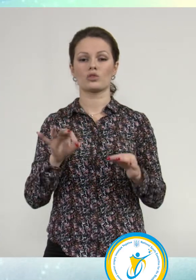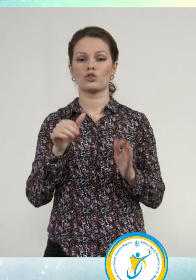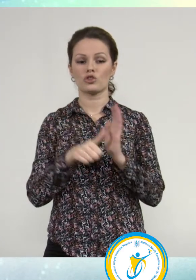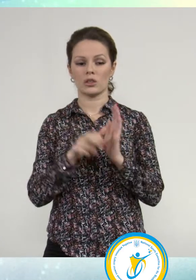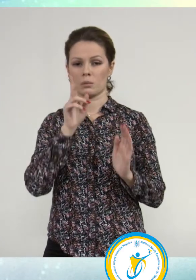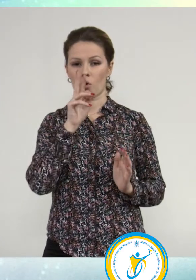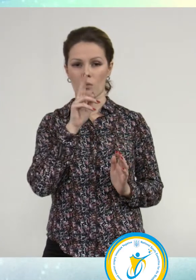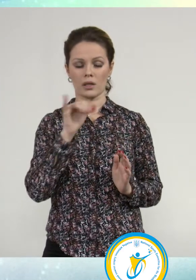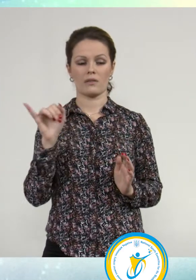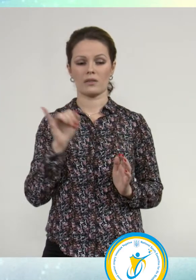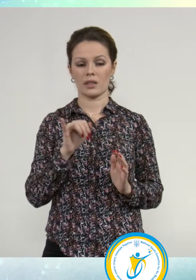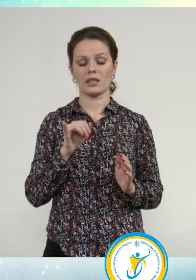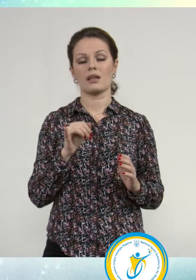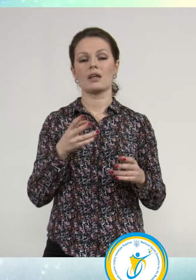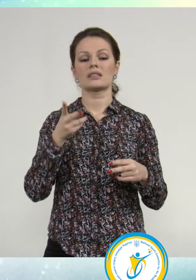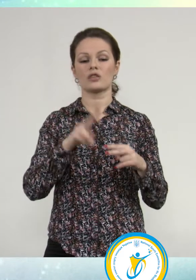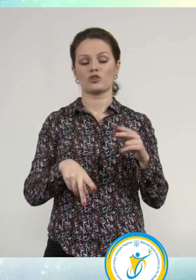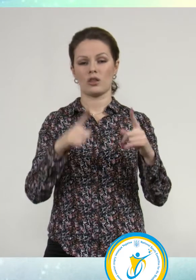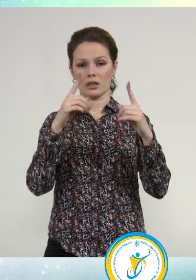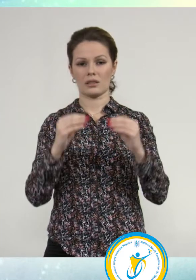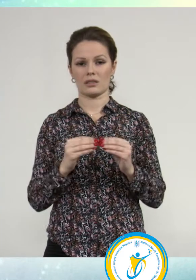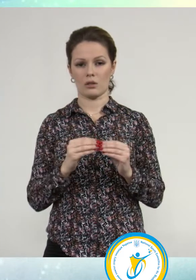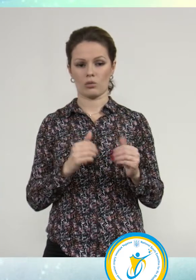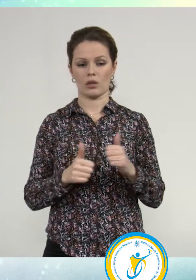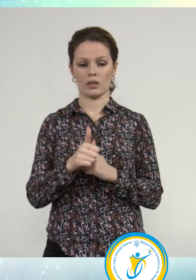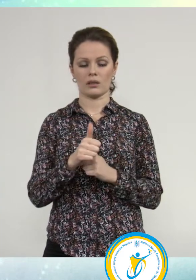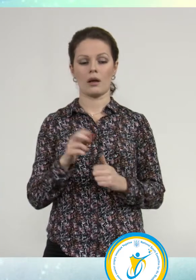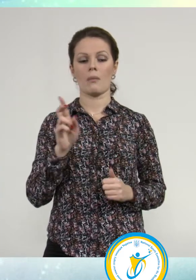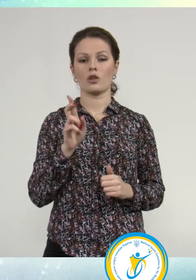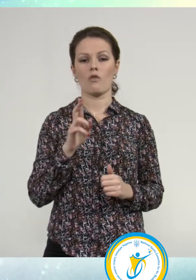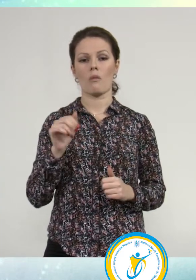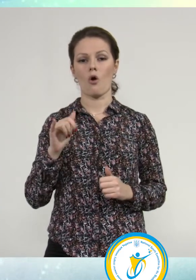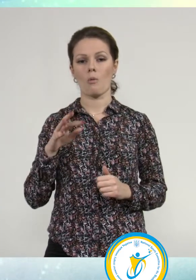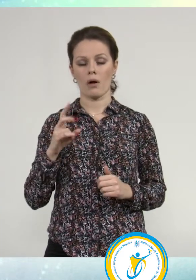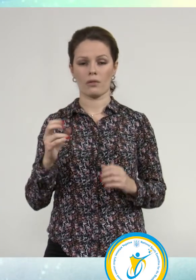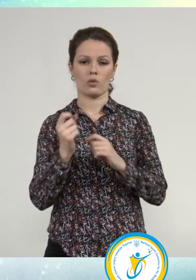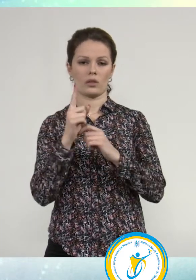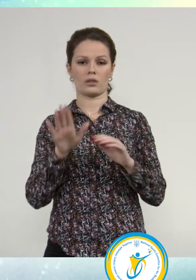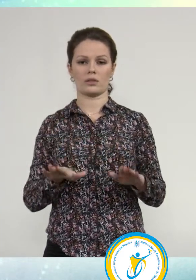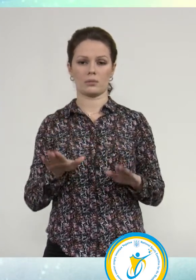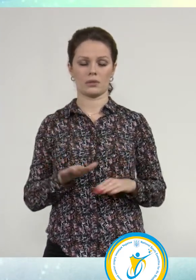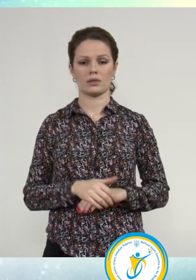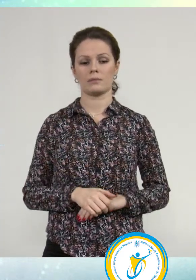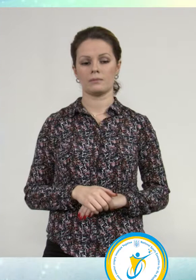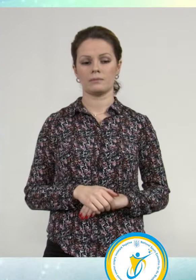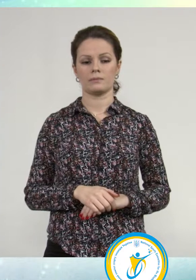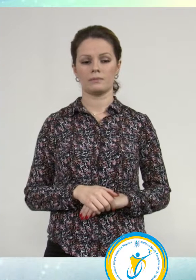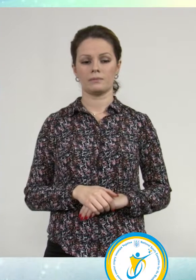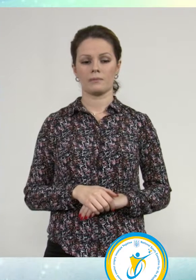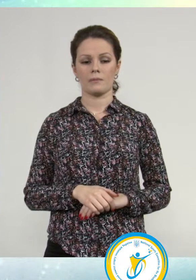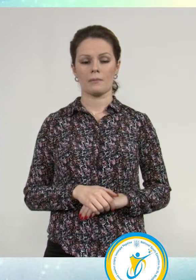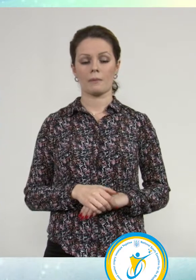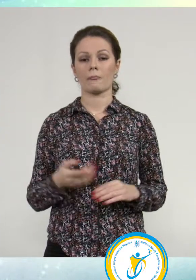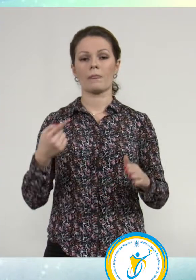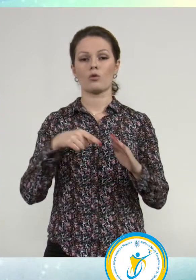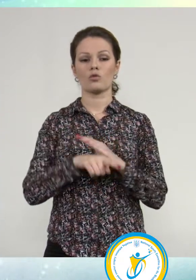та замкнула десятку лідерів. Юлія Батенкова-Бауман на 11-й позиції. Отож, у